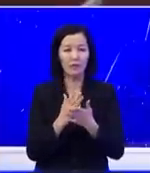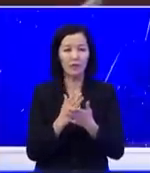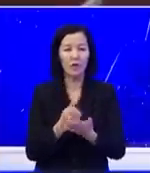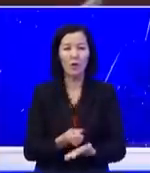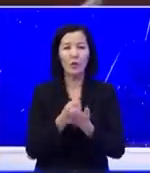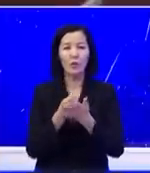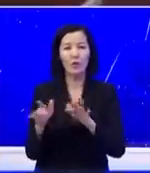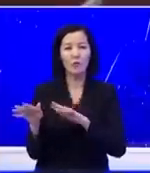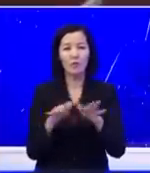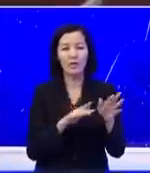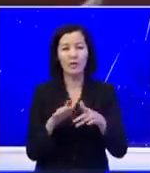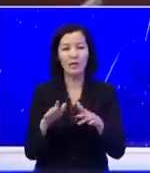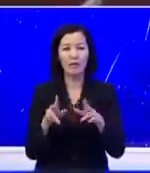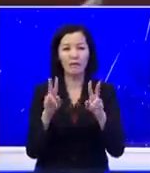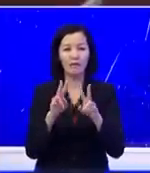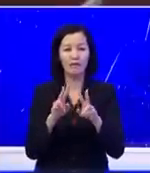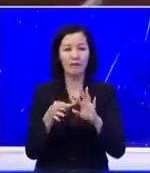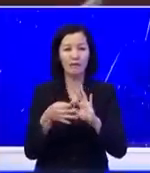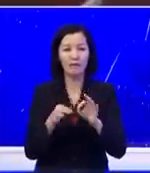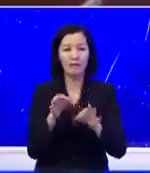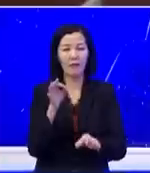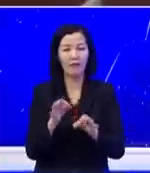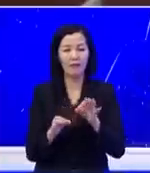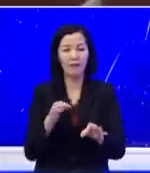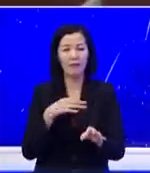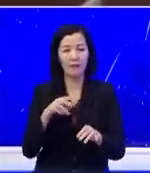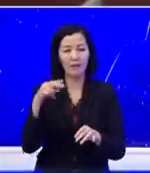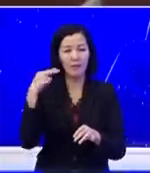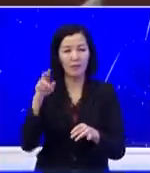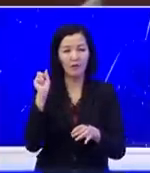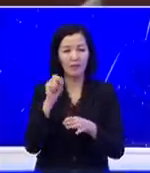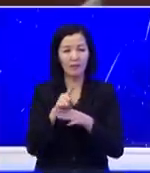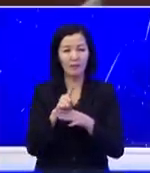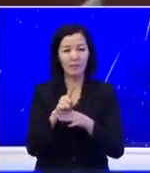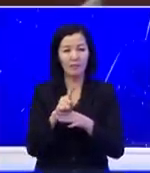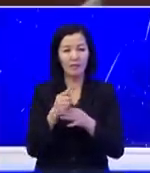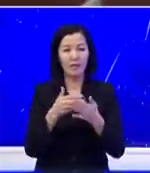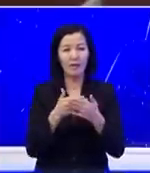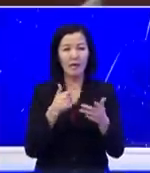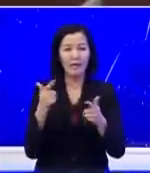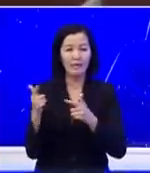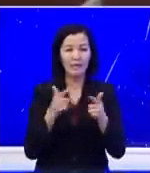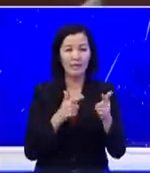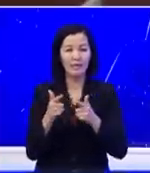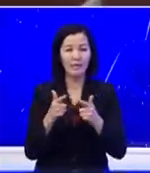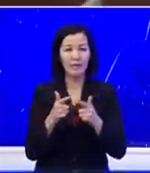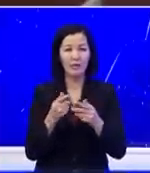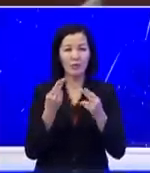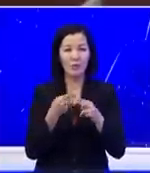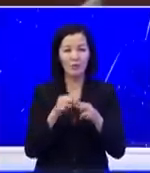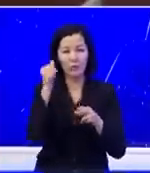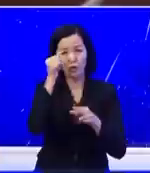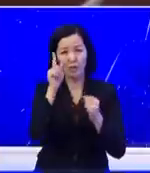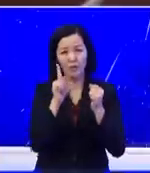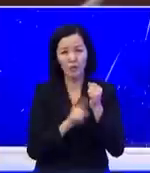шаралар талқыланды. Мемлекет басшысының тапсырмасы бойынша әзірленген шаралардың негізінде осы жылдың соңына дейін экономикалық өсуді